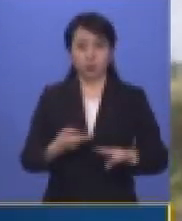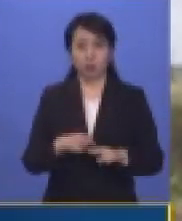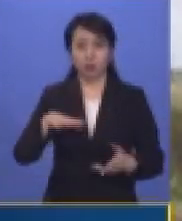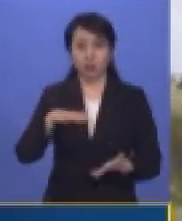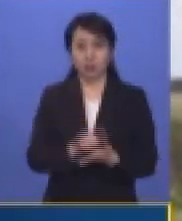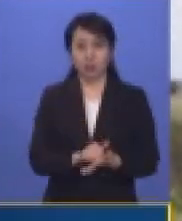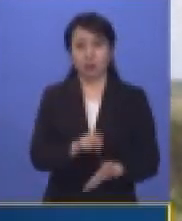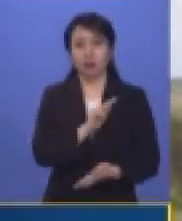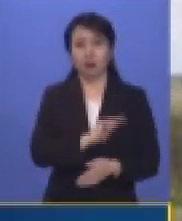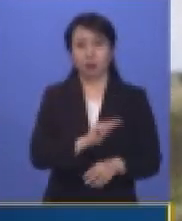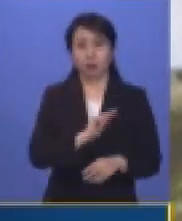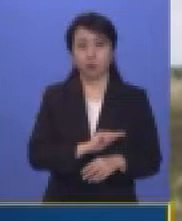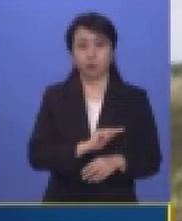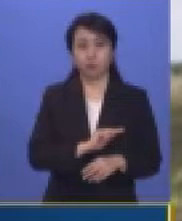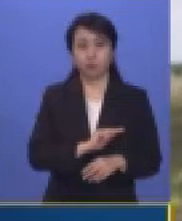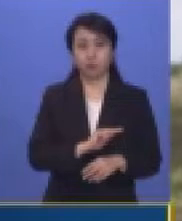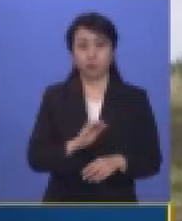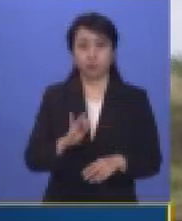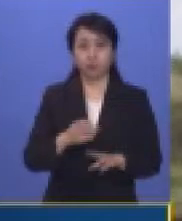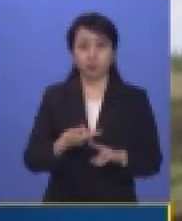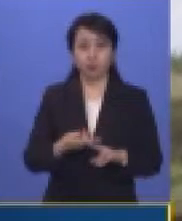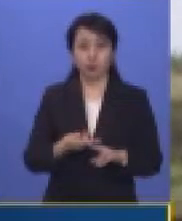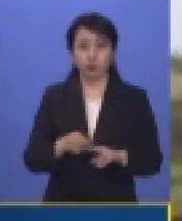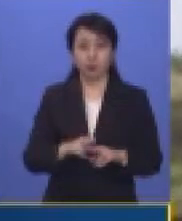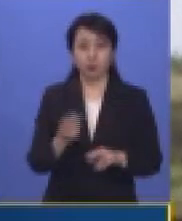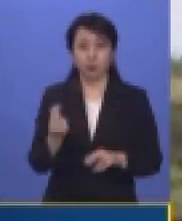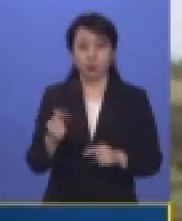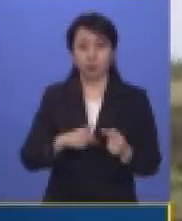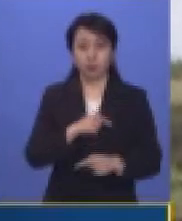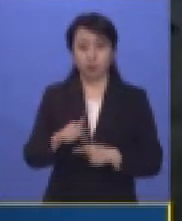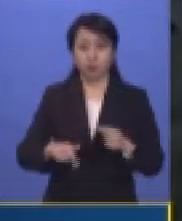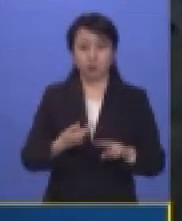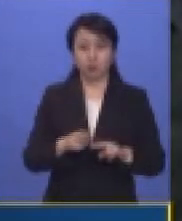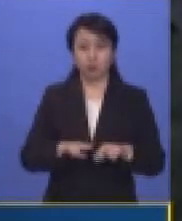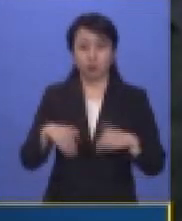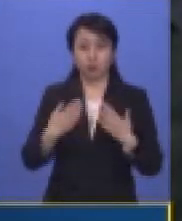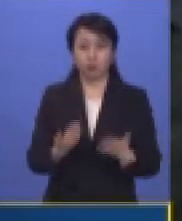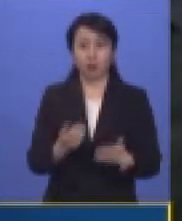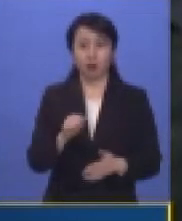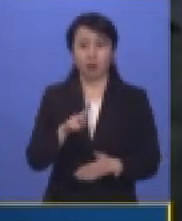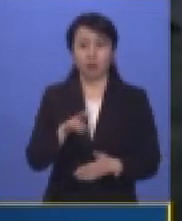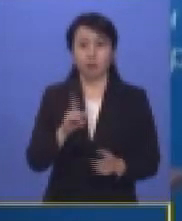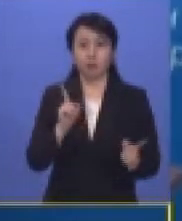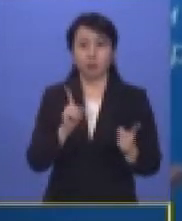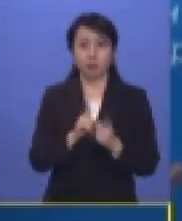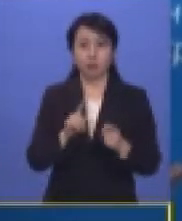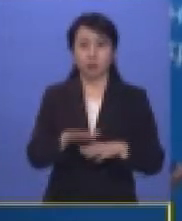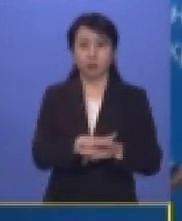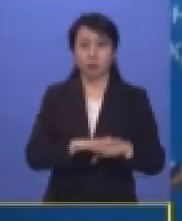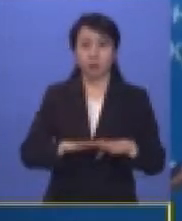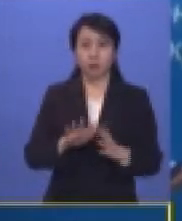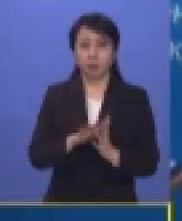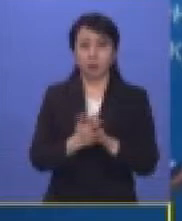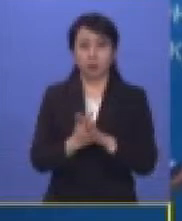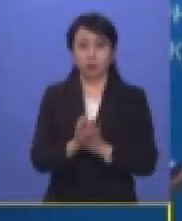работе. Ну и это бизнес, который дает прибыль. Также Кумар Аксакалов встретился с жителями Чкаловского